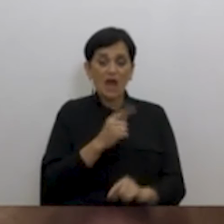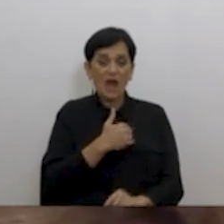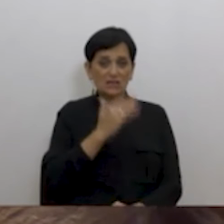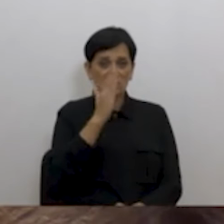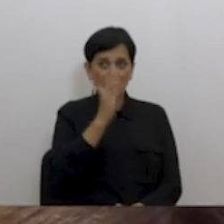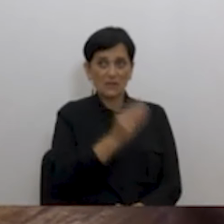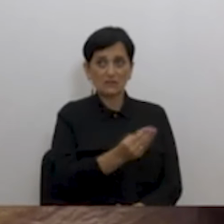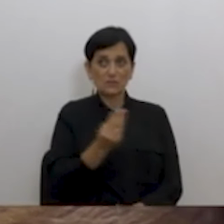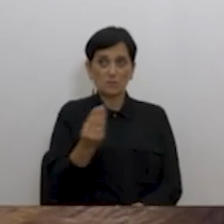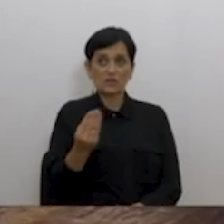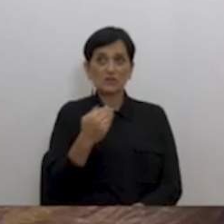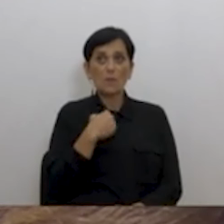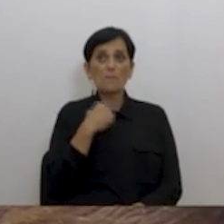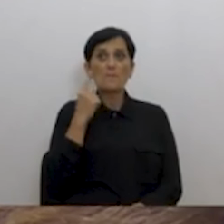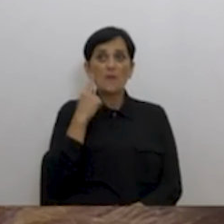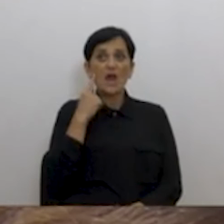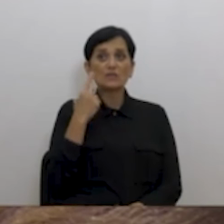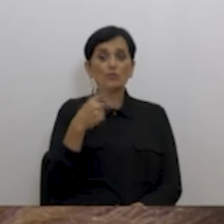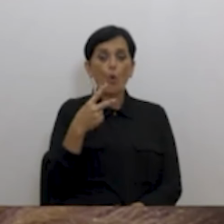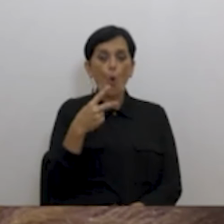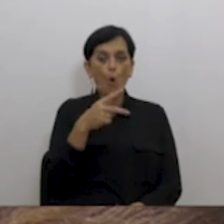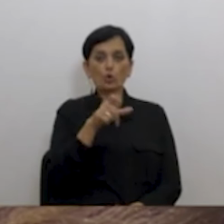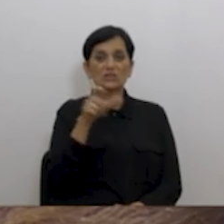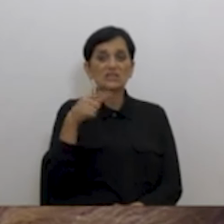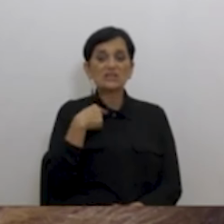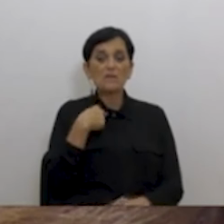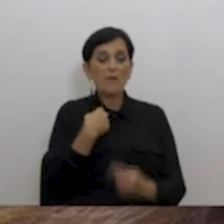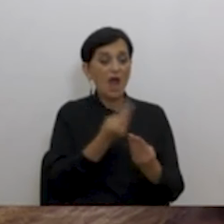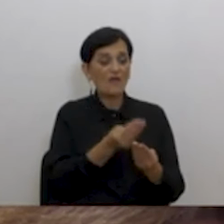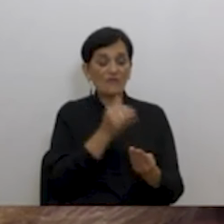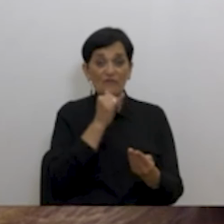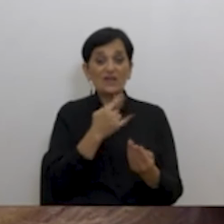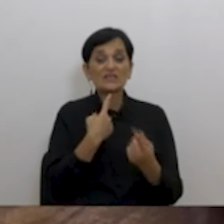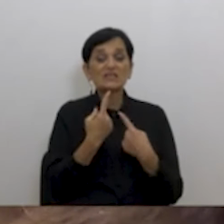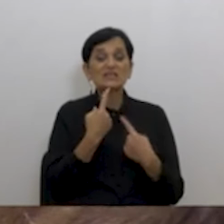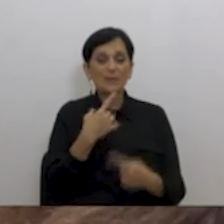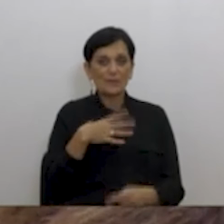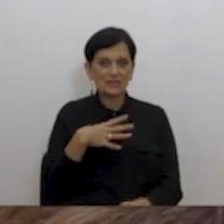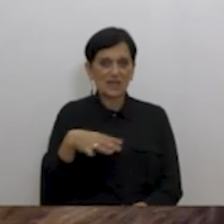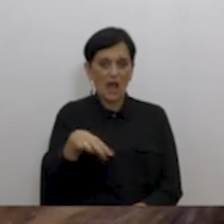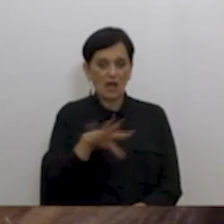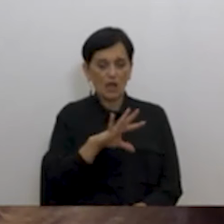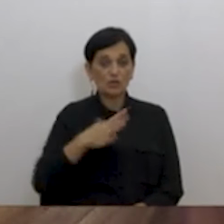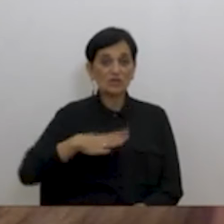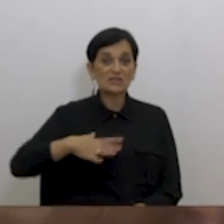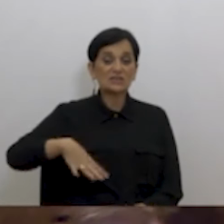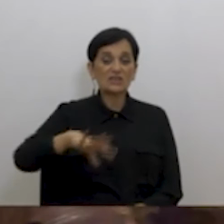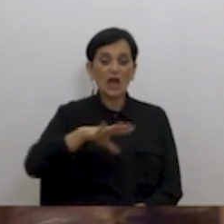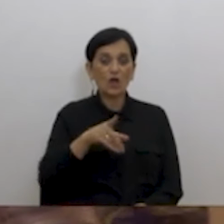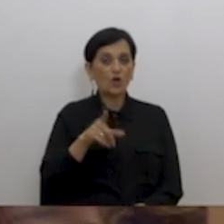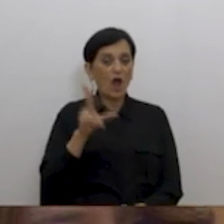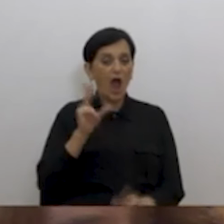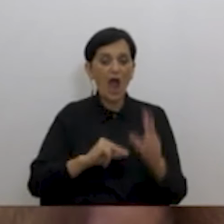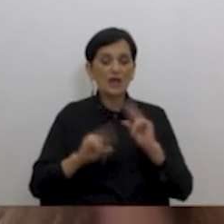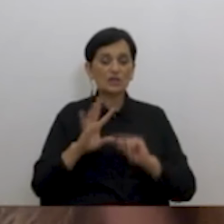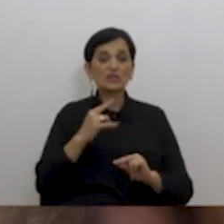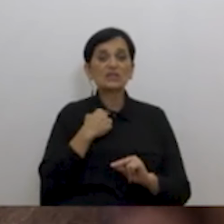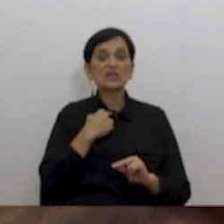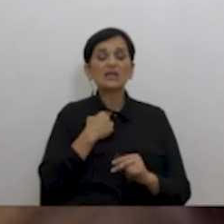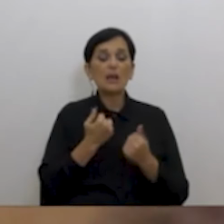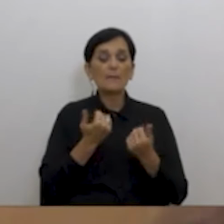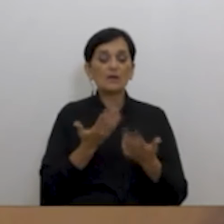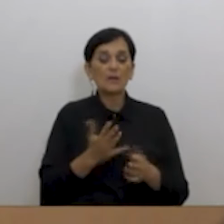მისცეთ. მესმის რომ 20 ადამიანი ხმებს ვერ მოგიტანთ, მაგრამ საუბარი არის საქართველოზე და საქართველო არ ითვლება არც ხმების რაოდენობით